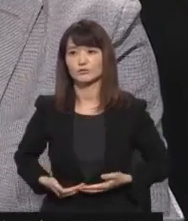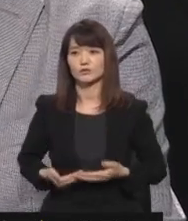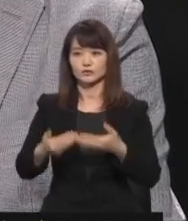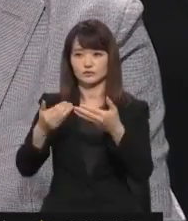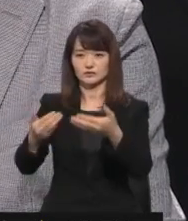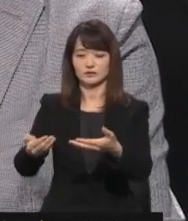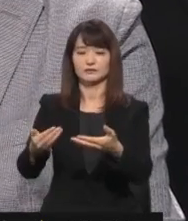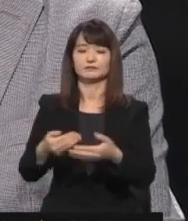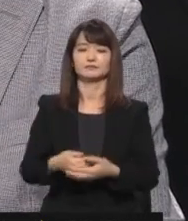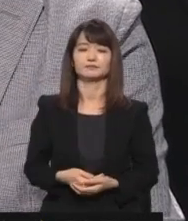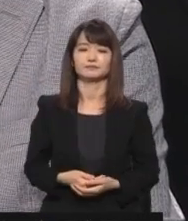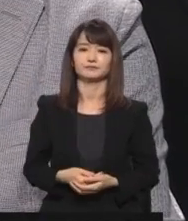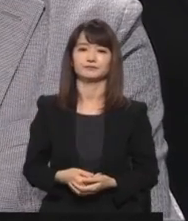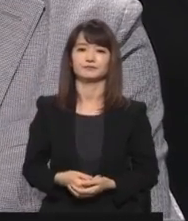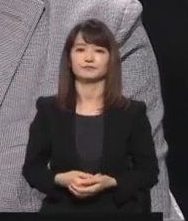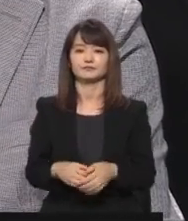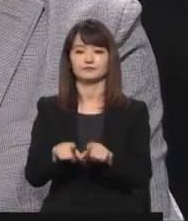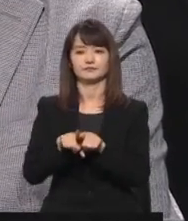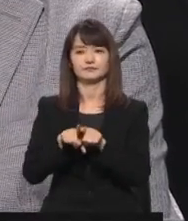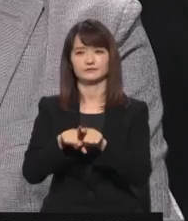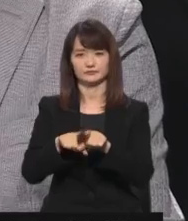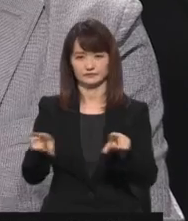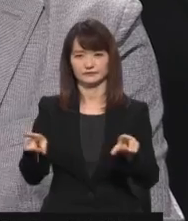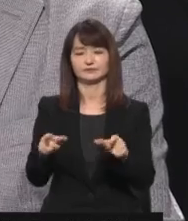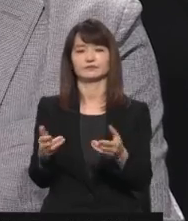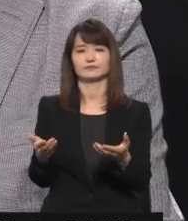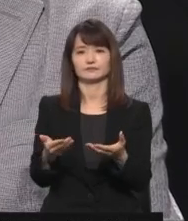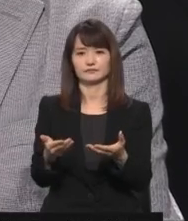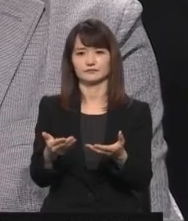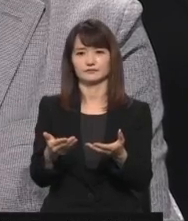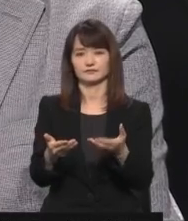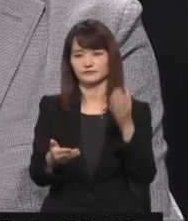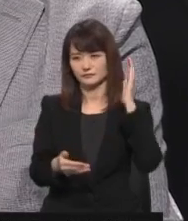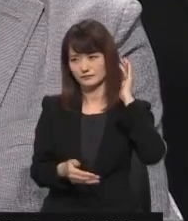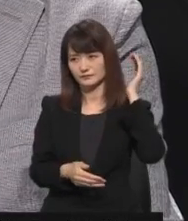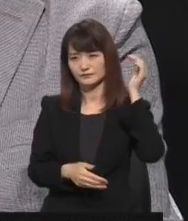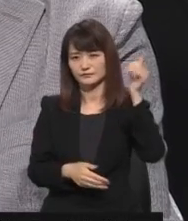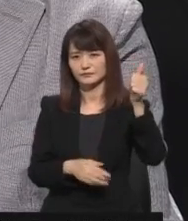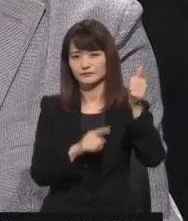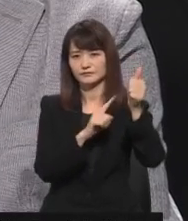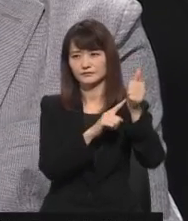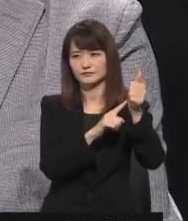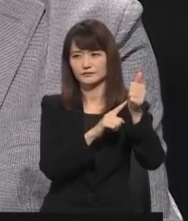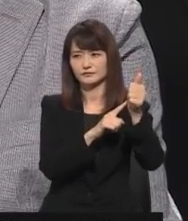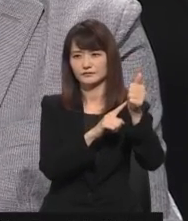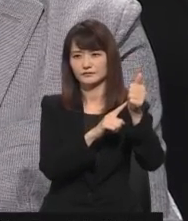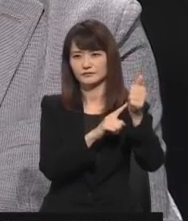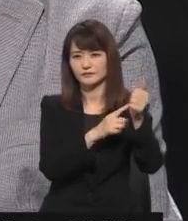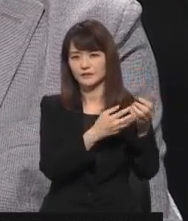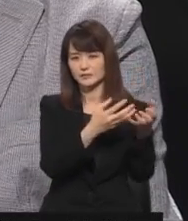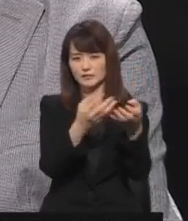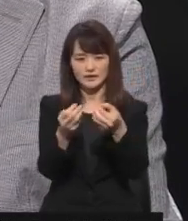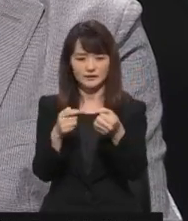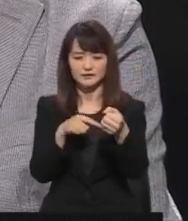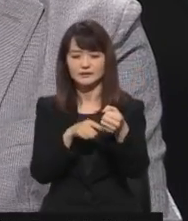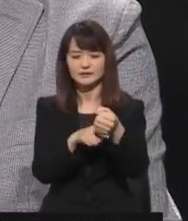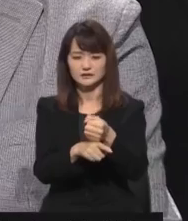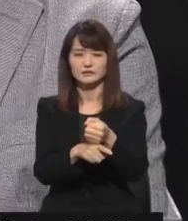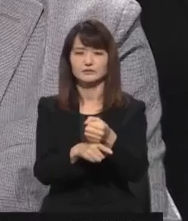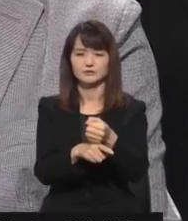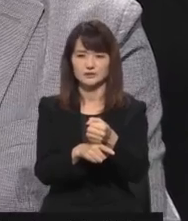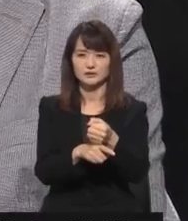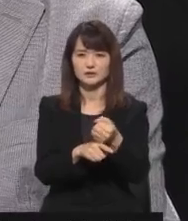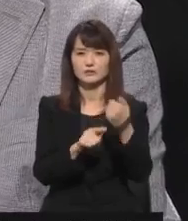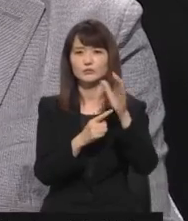이런 그 일상적인 업무에 에 대통령이 지나치게 많은 의미 부여는 좀 안 했으면 좋겠다 라는 말씀 좀 드리고